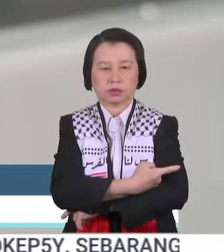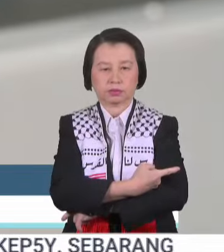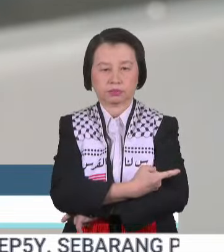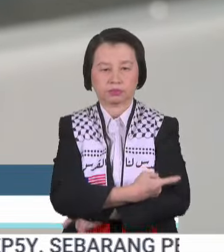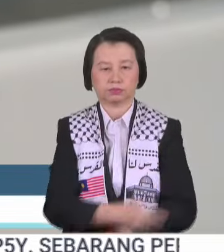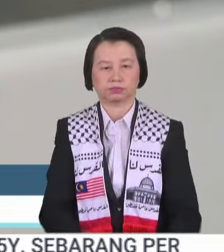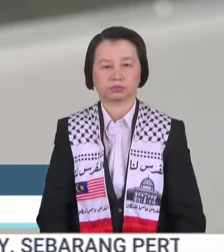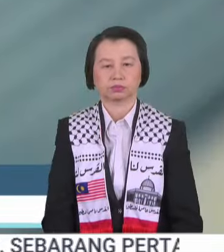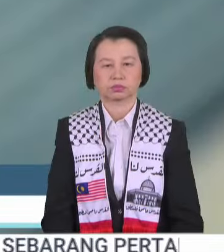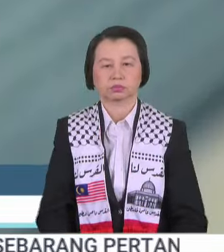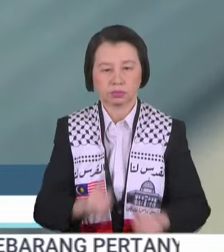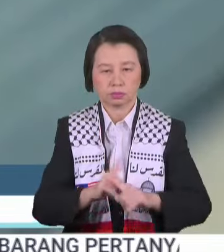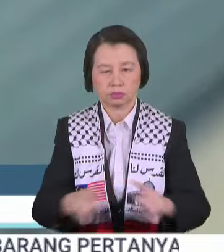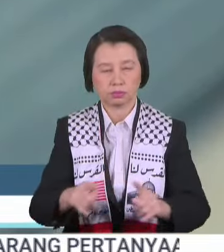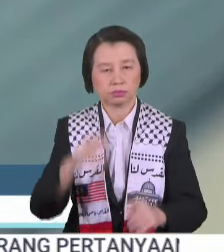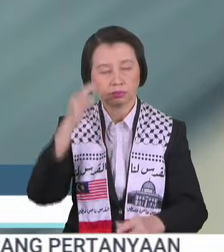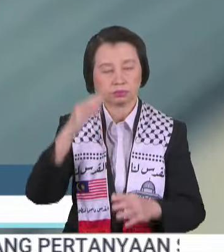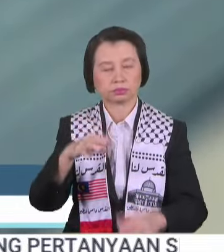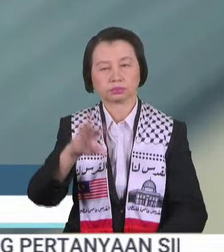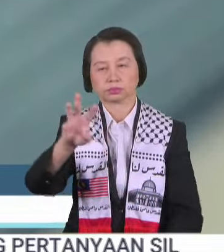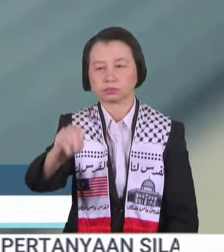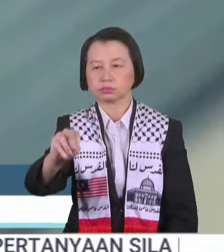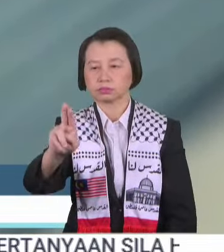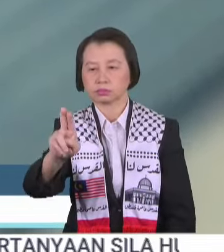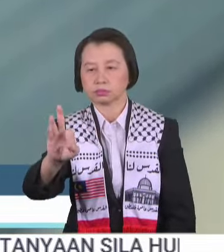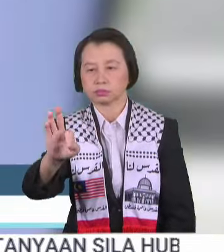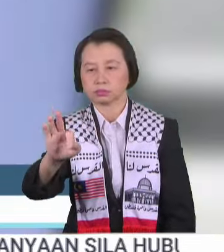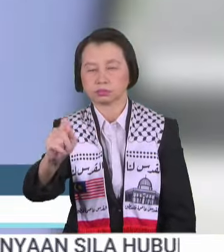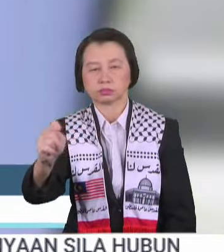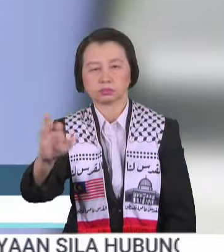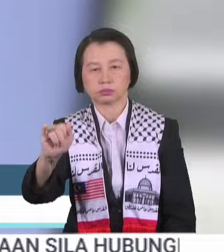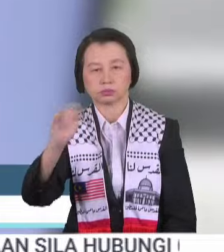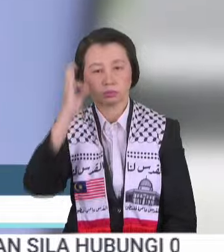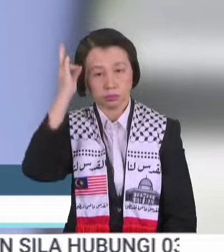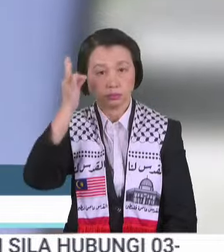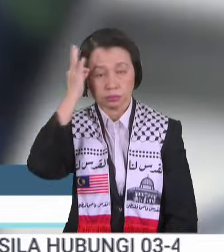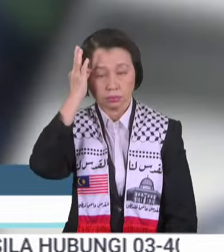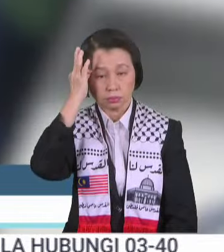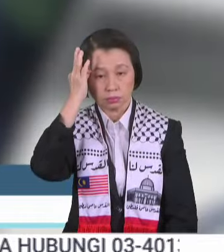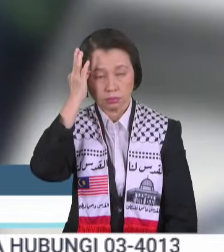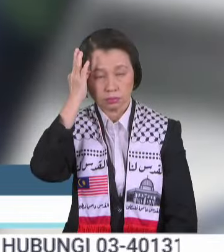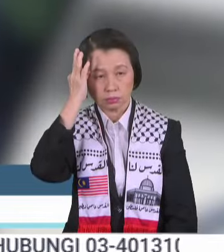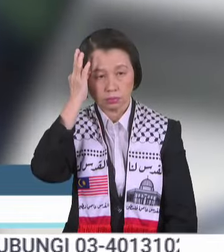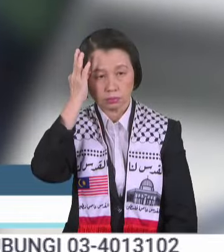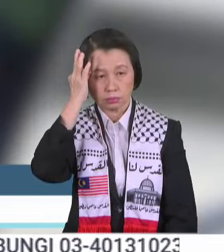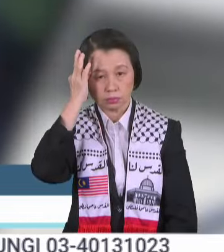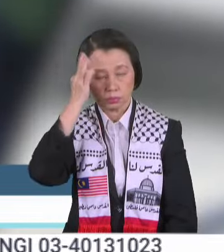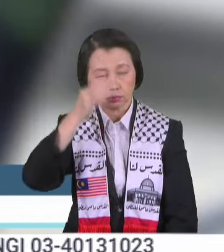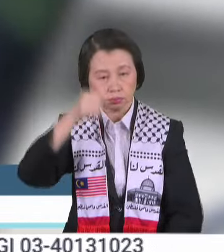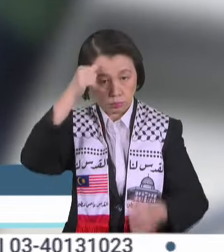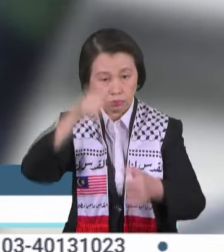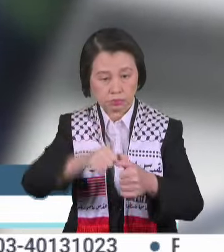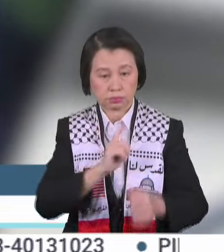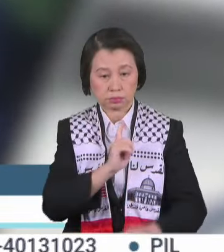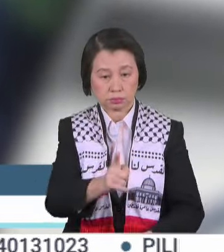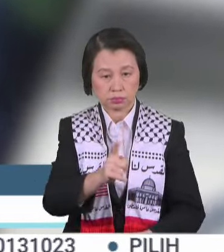Bagaimanapun, Mufti Wilayah Persekutuan Sahibu Samaha Datuk Dr. Luqman Haji Abdullah menasihatkan umat